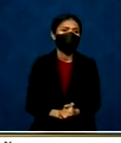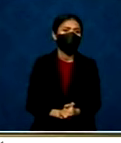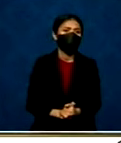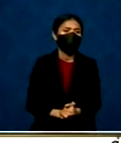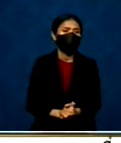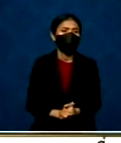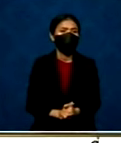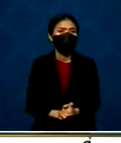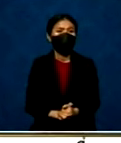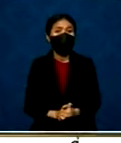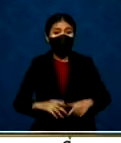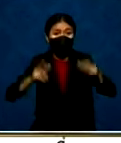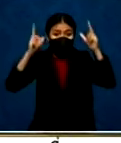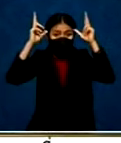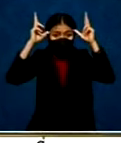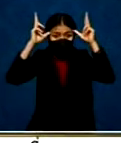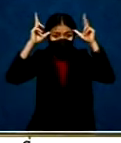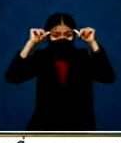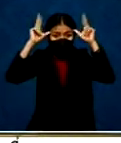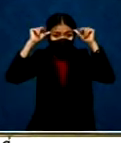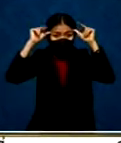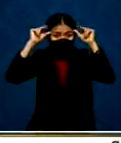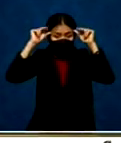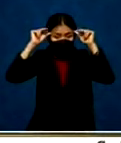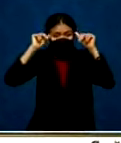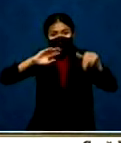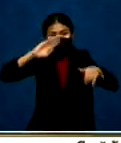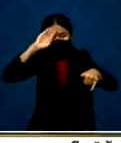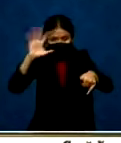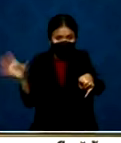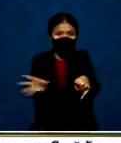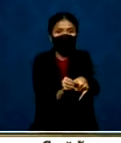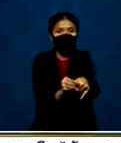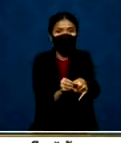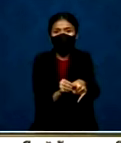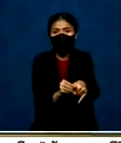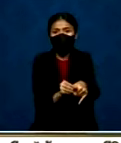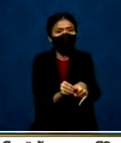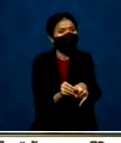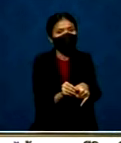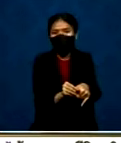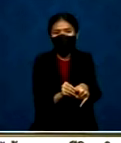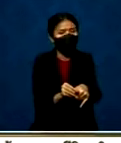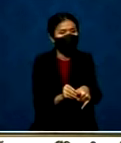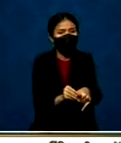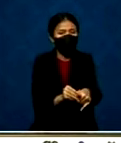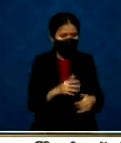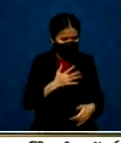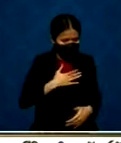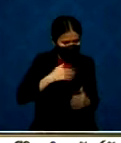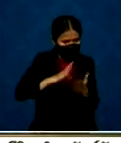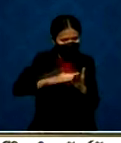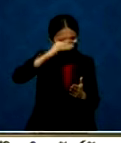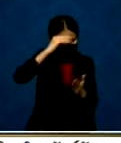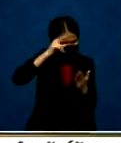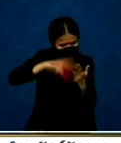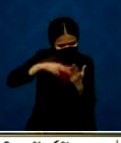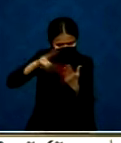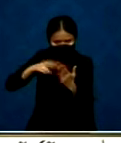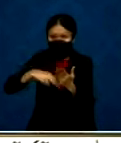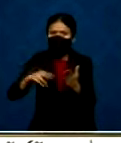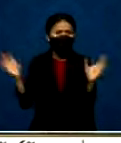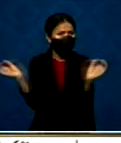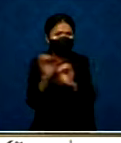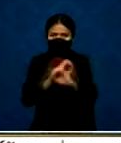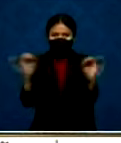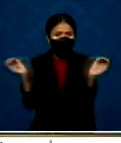หรือว่าการละโรคม้านี่ก็โรคในตำรานั่นแปลว่าอะไรครับท่านประธานนั่นแปลว่าโรคนี้ไม่ได้เกิดขึ้นตามธรรมชาตินะครับแ